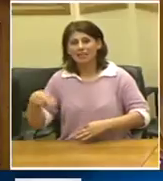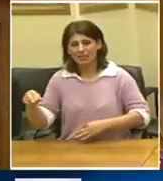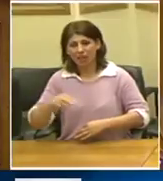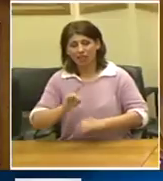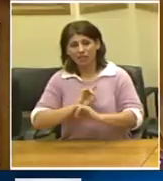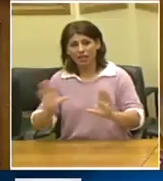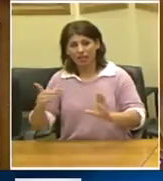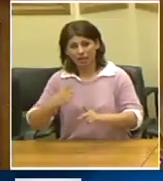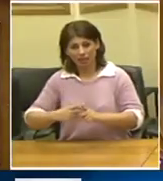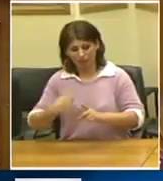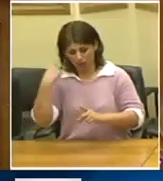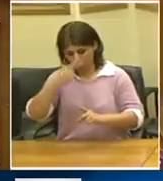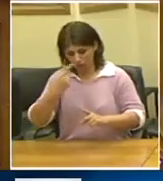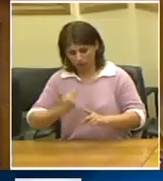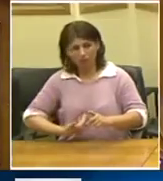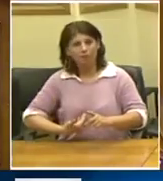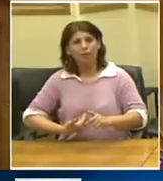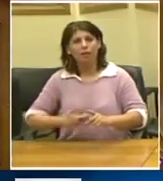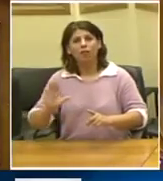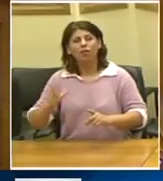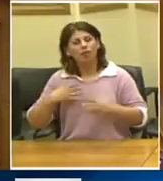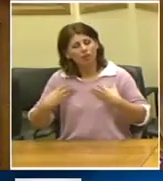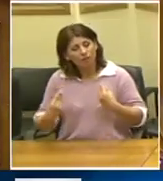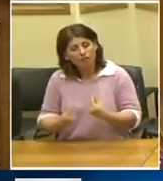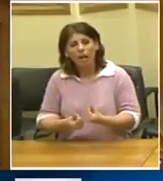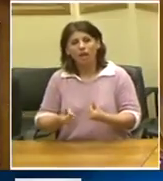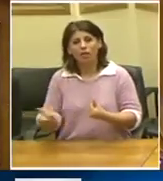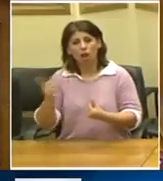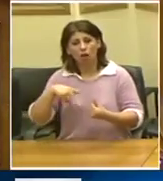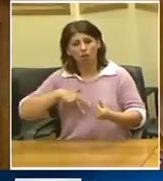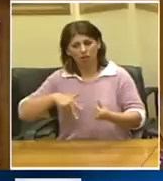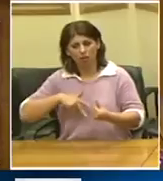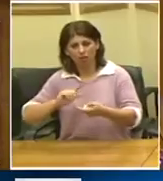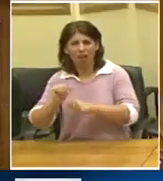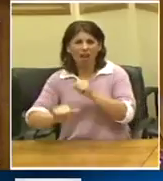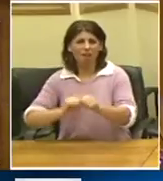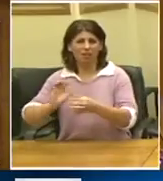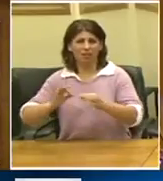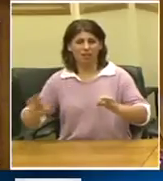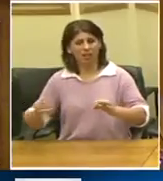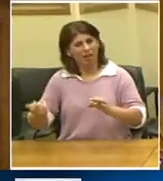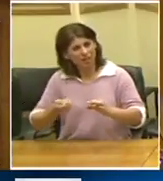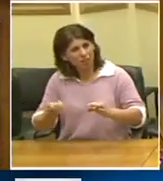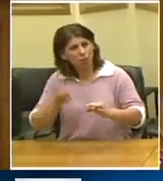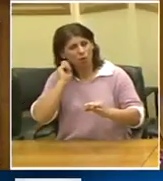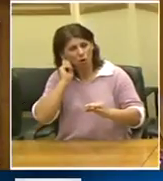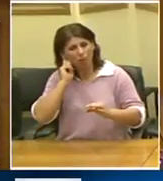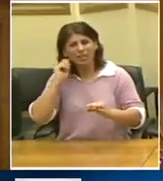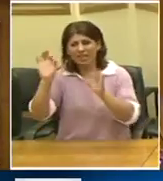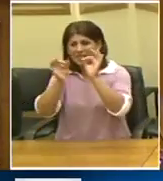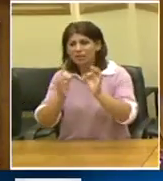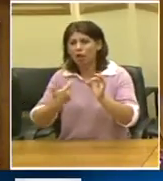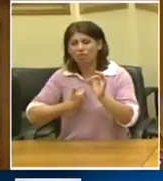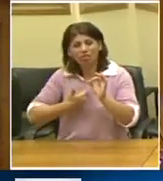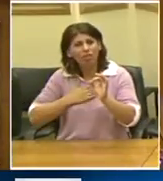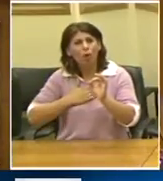και ούτε και σε μένα προσωπικά, είναι ευχάριστο μια άλλη χώρα να παραχαράσει την ιστορία, να οικειοποιεί τη στοιχεία, ονόματα και σύμβολοι του δικού μας πολιτισμού. Βρισκόμαστε